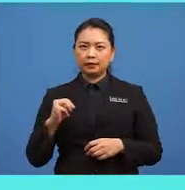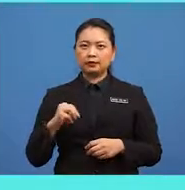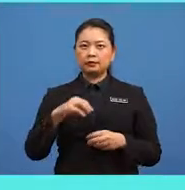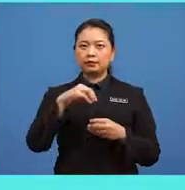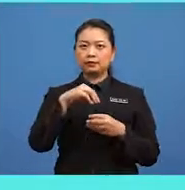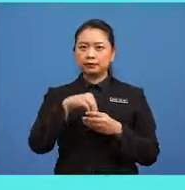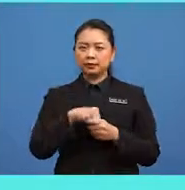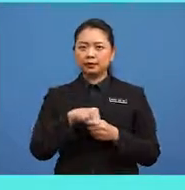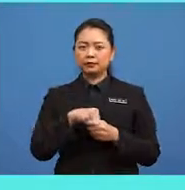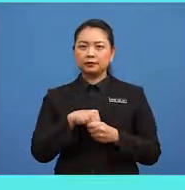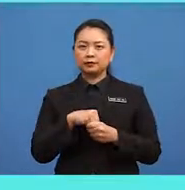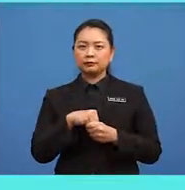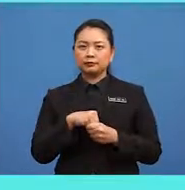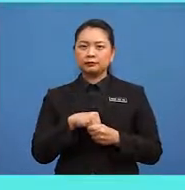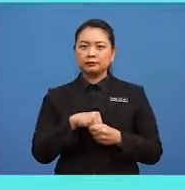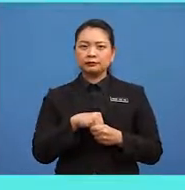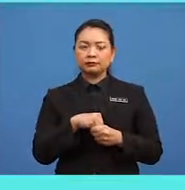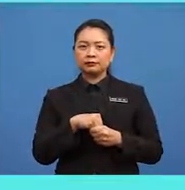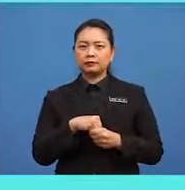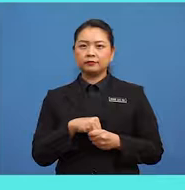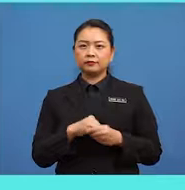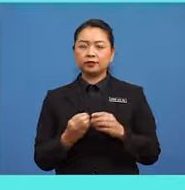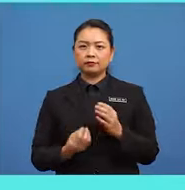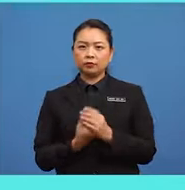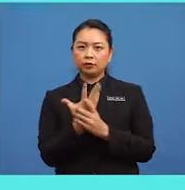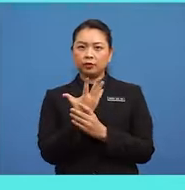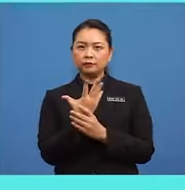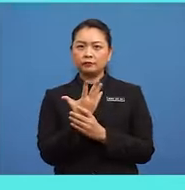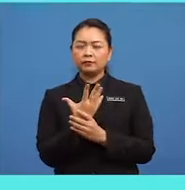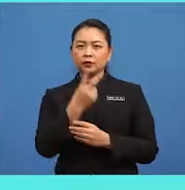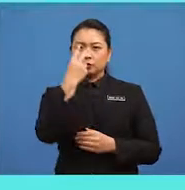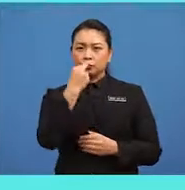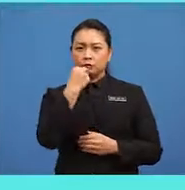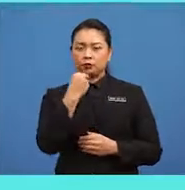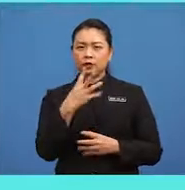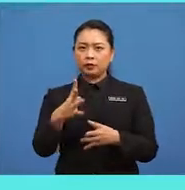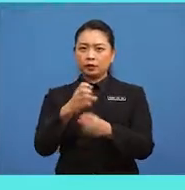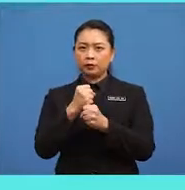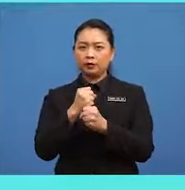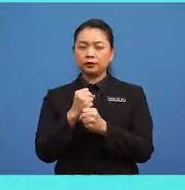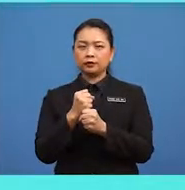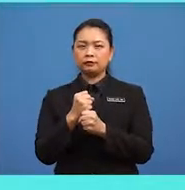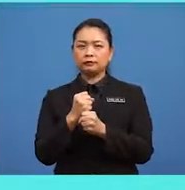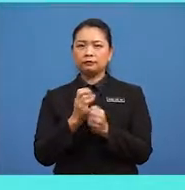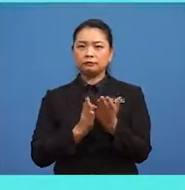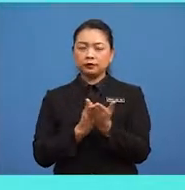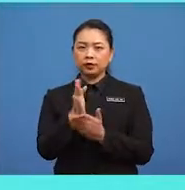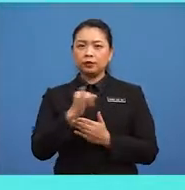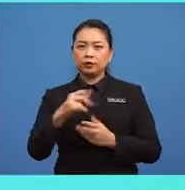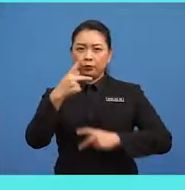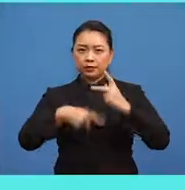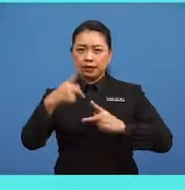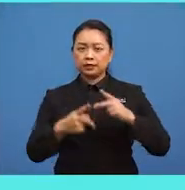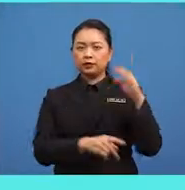yang diambil dalam diet harian. Manakala dalam tumbuhan, glukosa dihasilkan